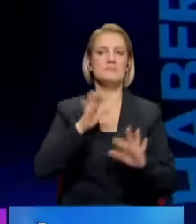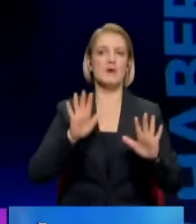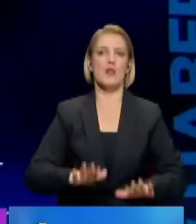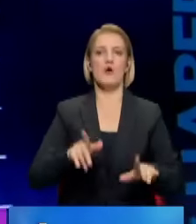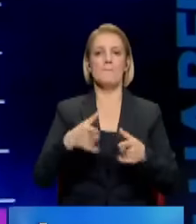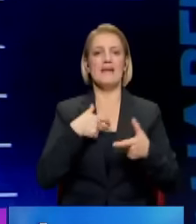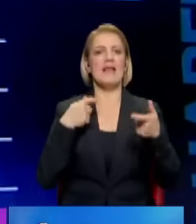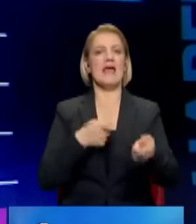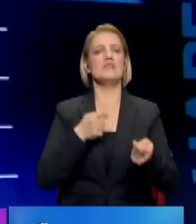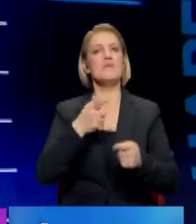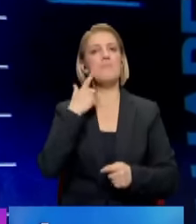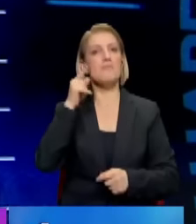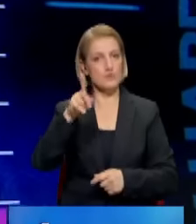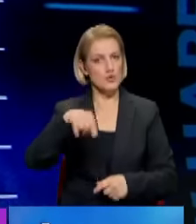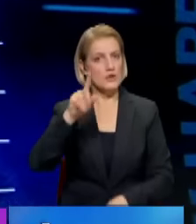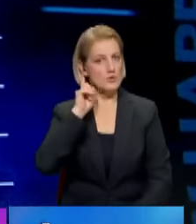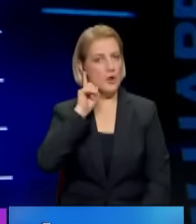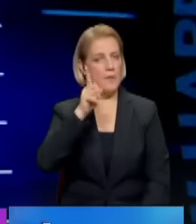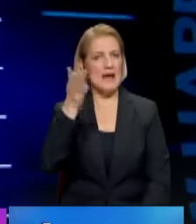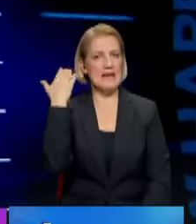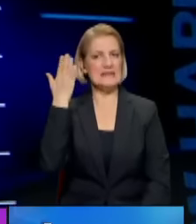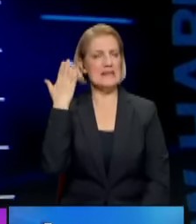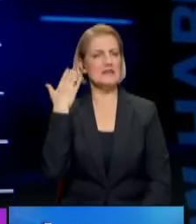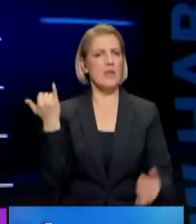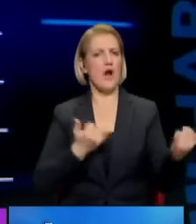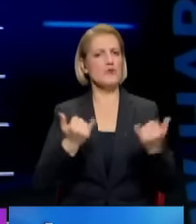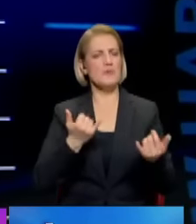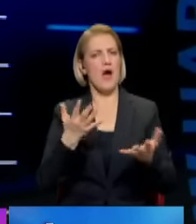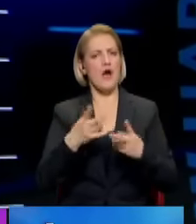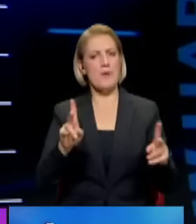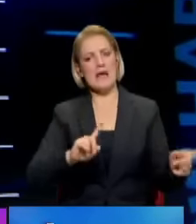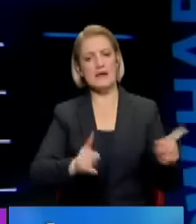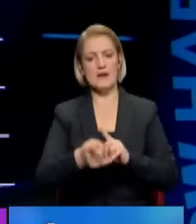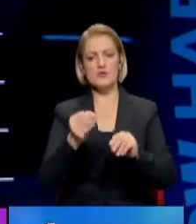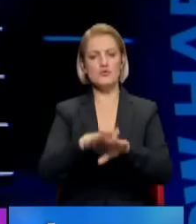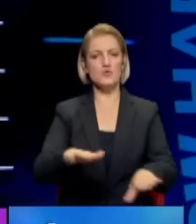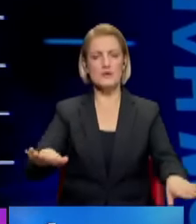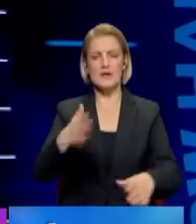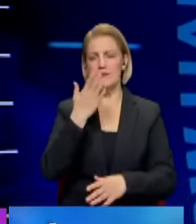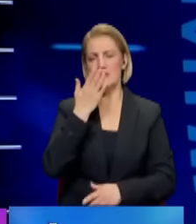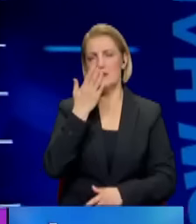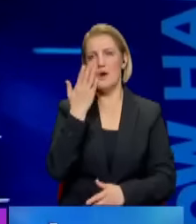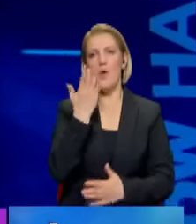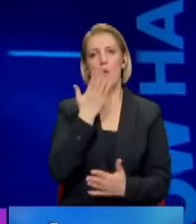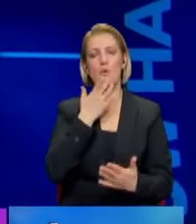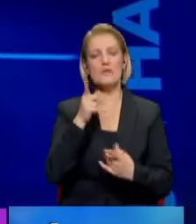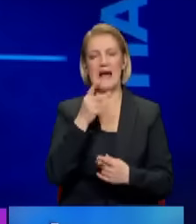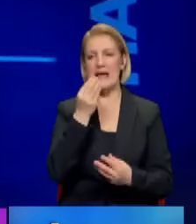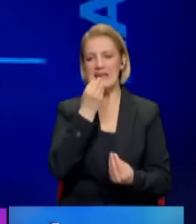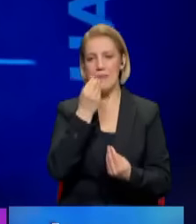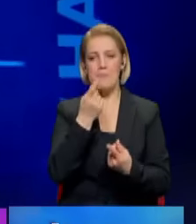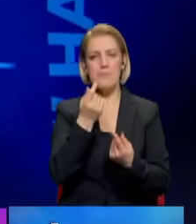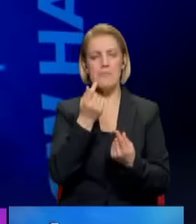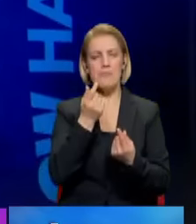Acaba Milli Eğitim Bakanı bunları duyuyor mu? Kendisi eski tartışmaları açmak yerine öğrencilerin beslenme problemine dair bir